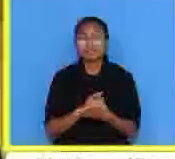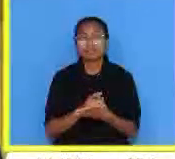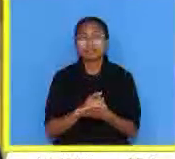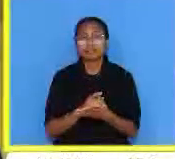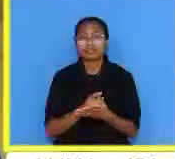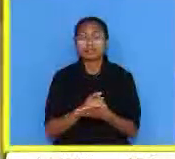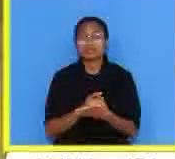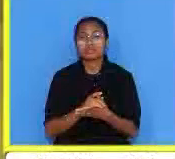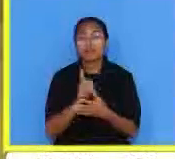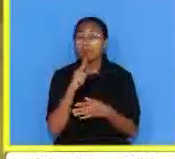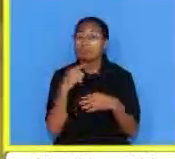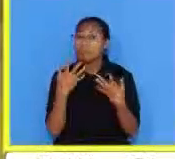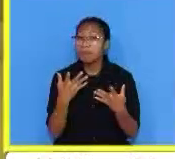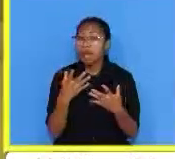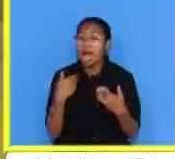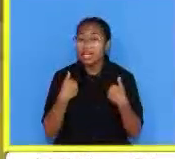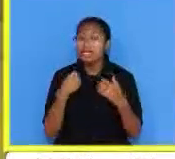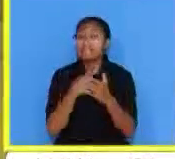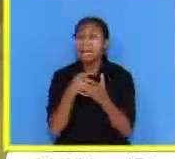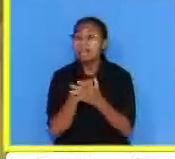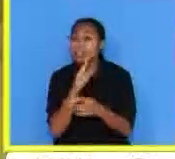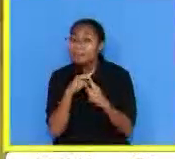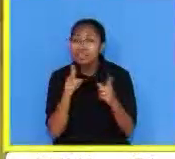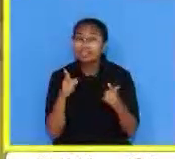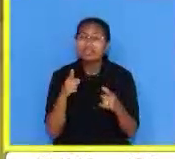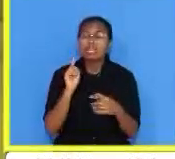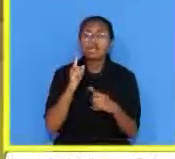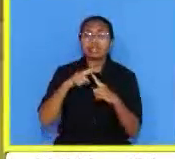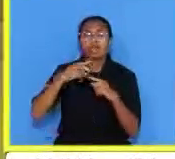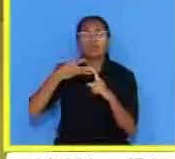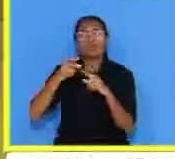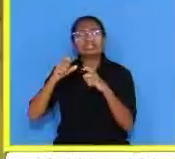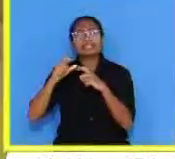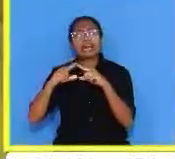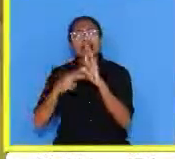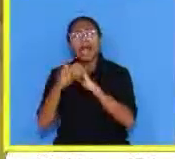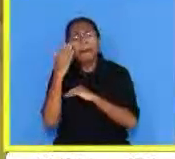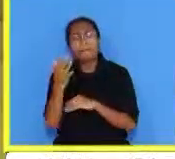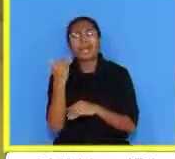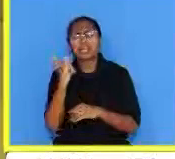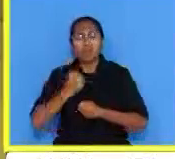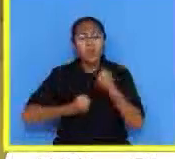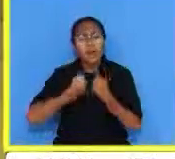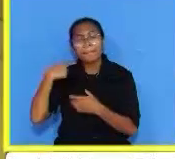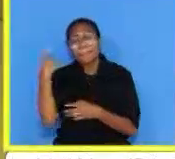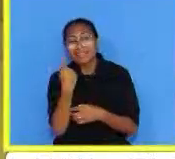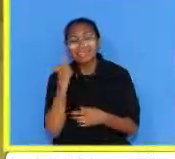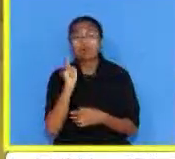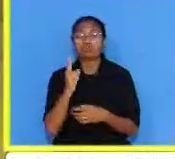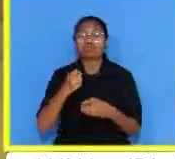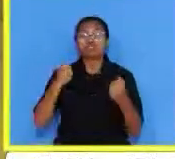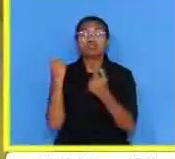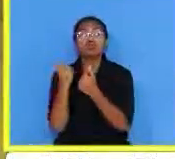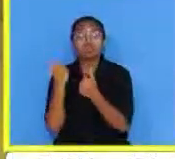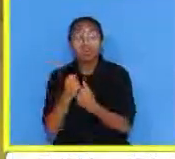kita pernyataan bahwa memang ada tantangan, tetapi mungkin terobosan-terobosan apa yang sudah dilakukan oleh pemerintah ini untuk mengencarkan vaksinasi ini